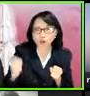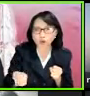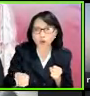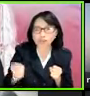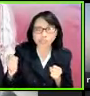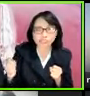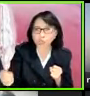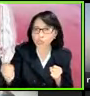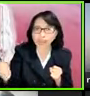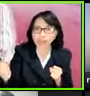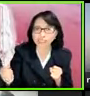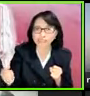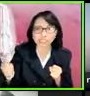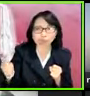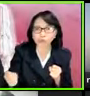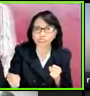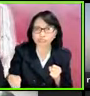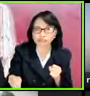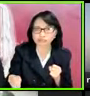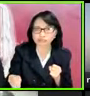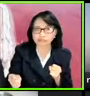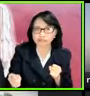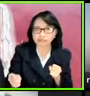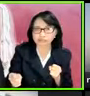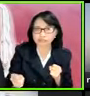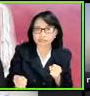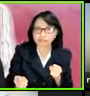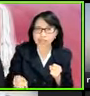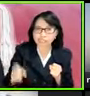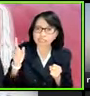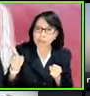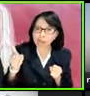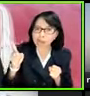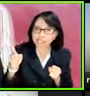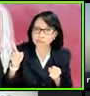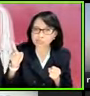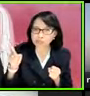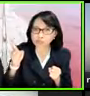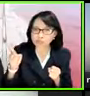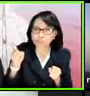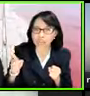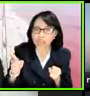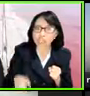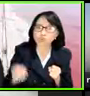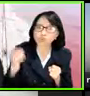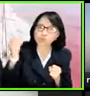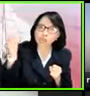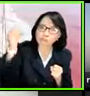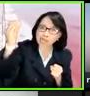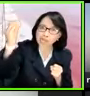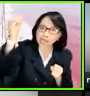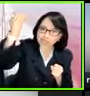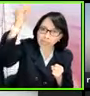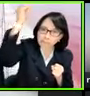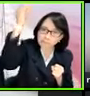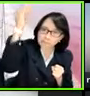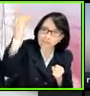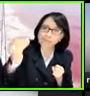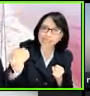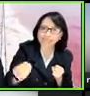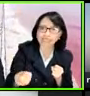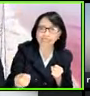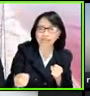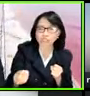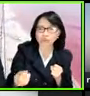orang-orang non-yahudi Yahudi sama seperti Musa juga mendapat